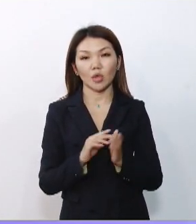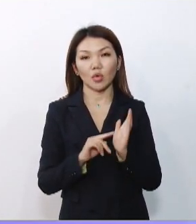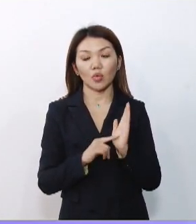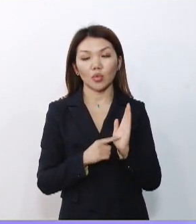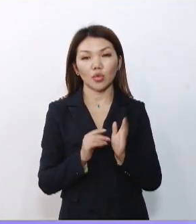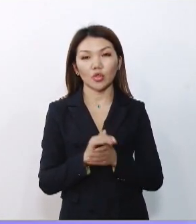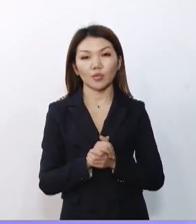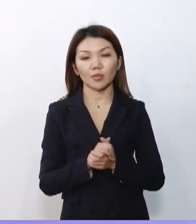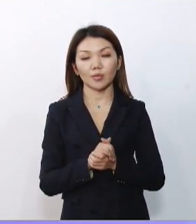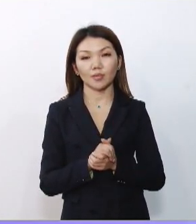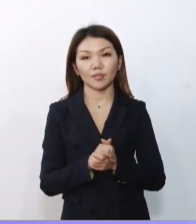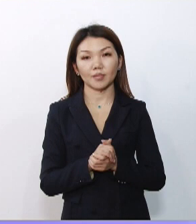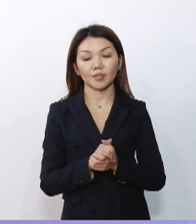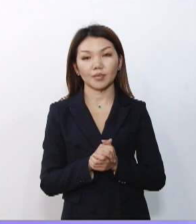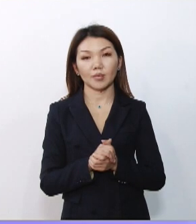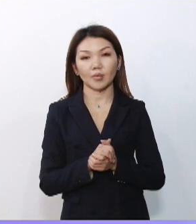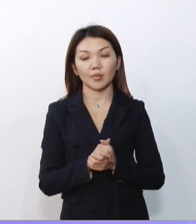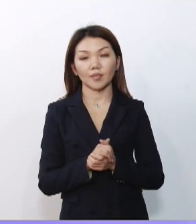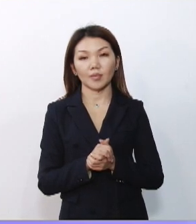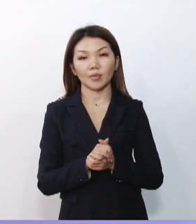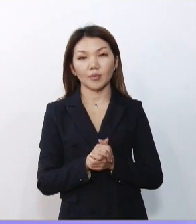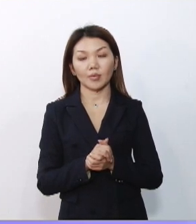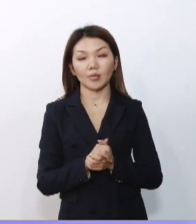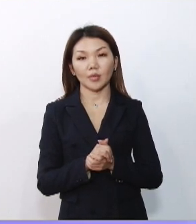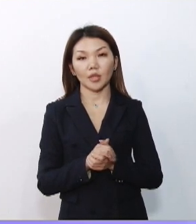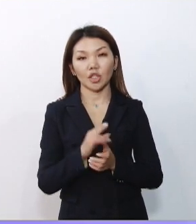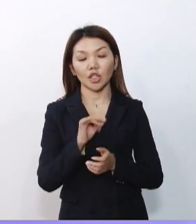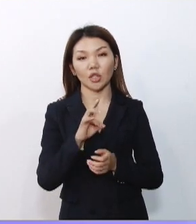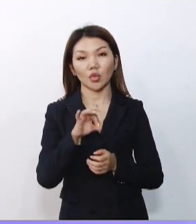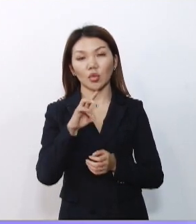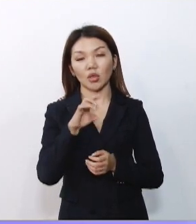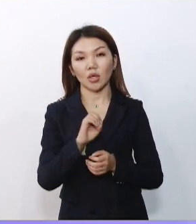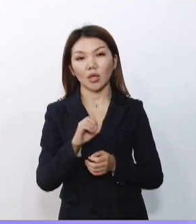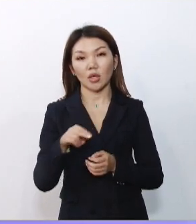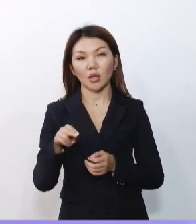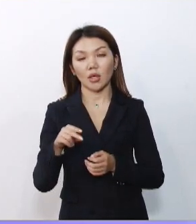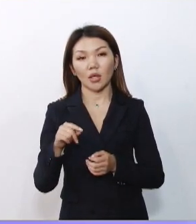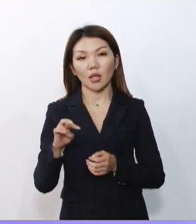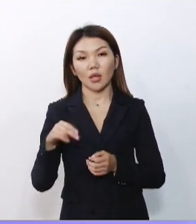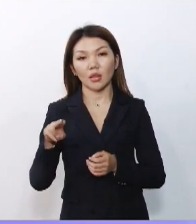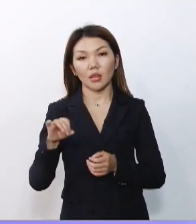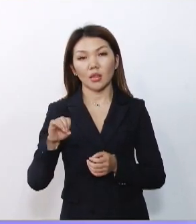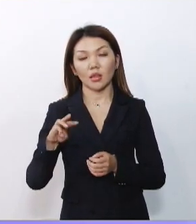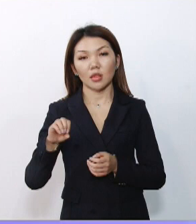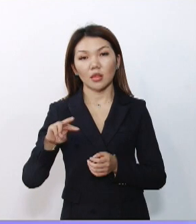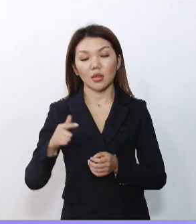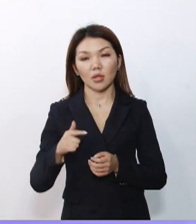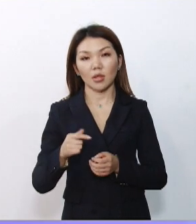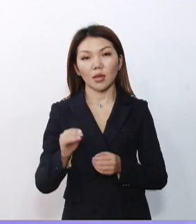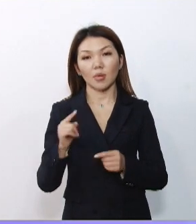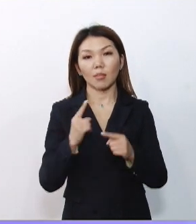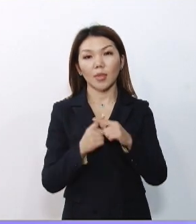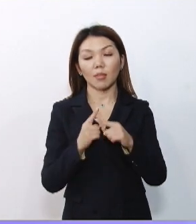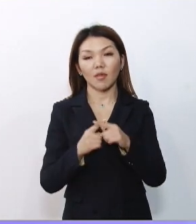Умножим значение частного на делитель. Прибавим остаток.